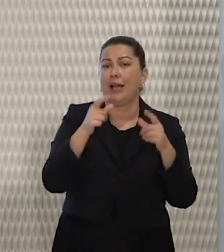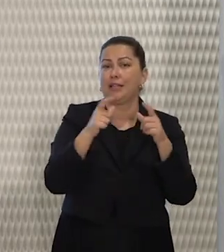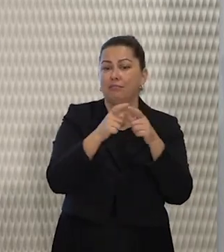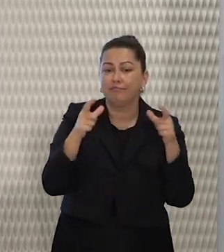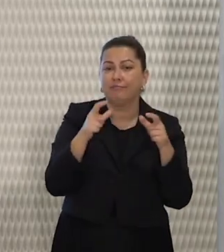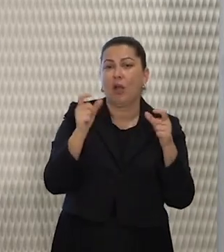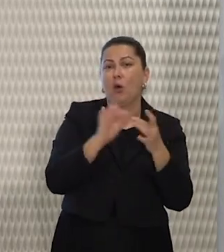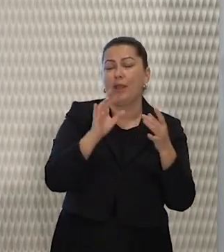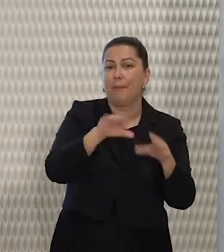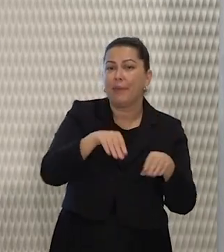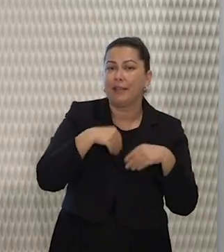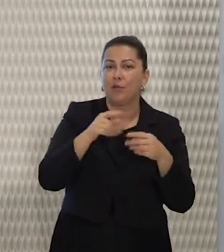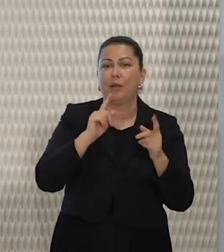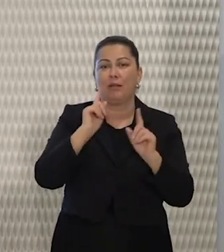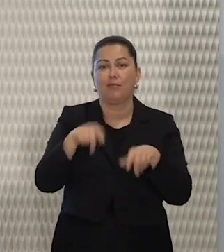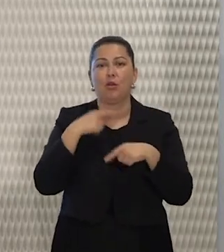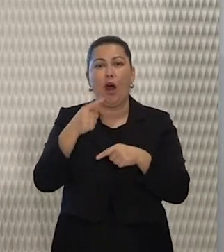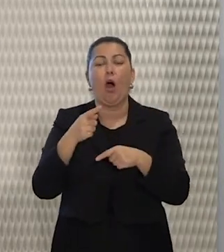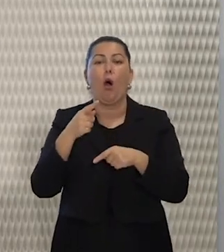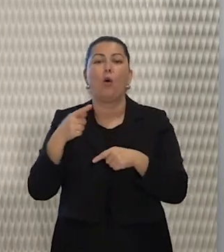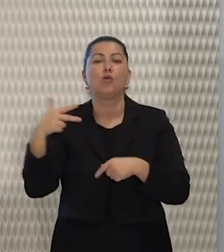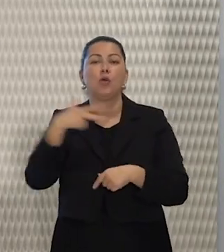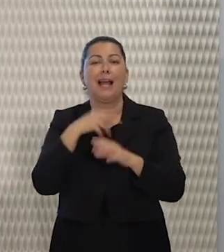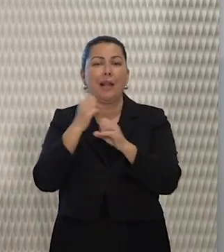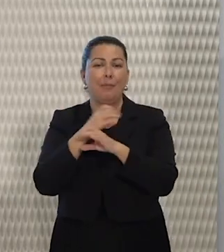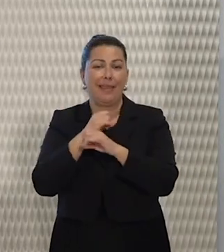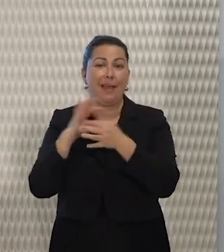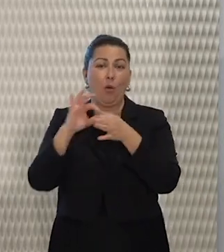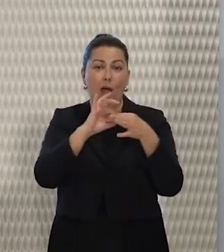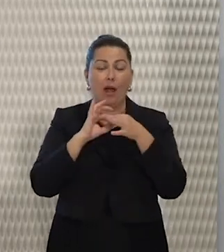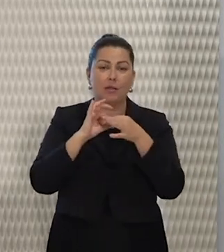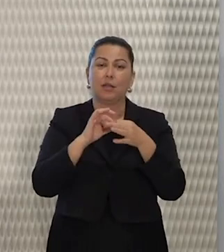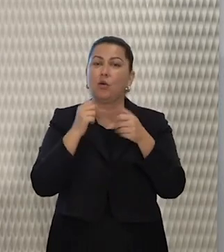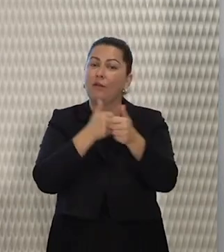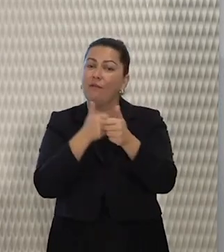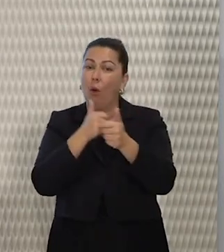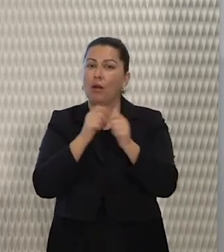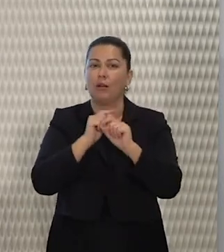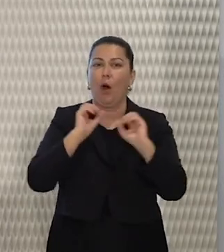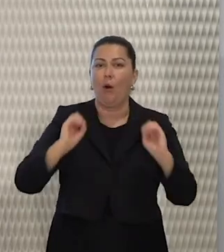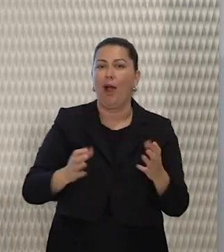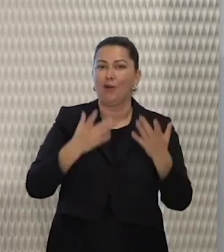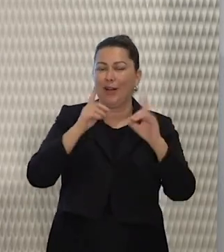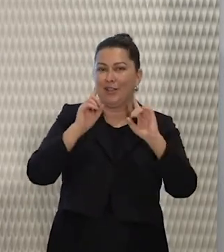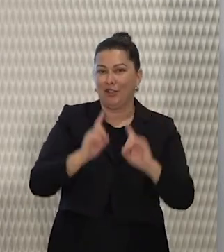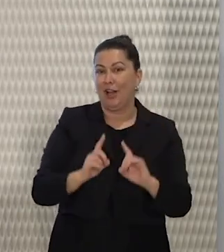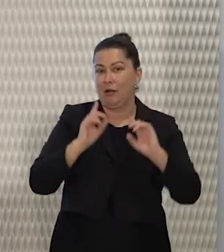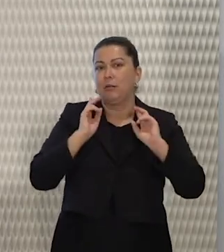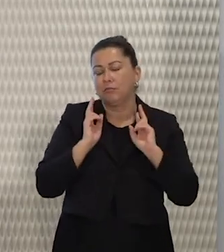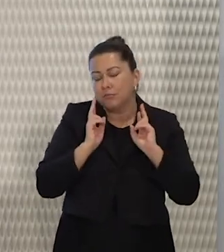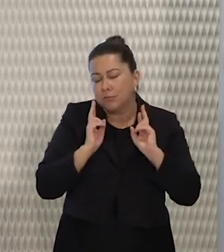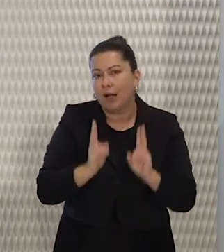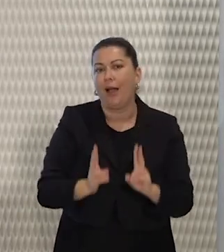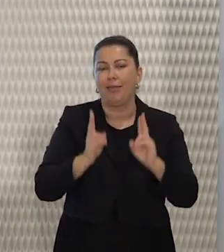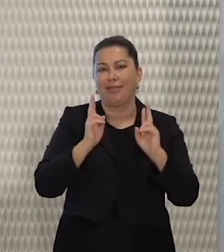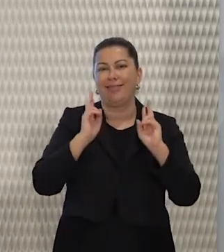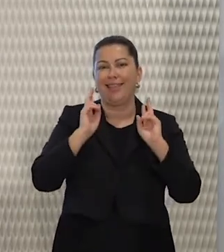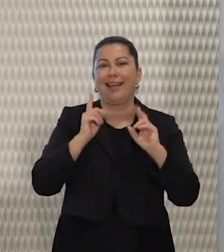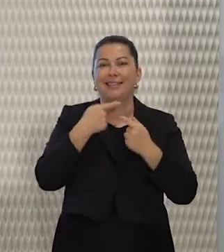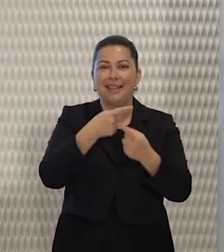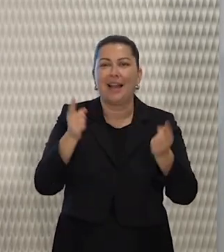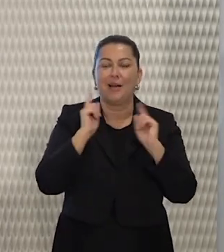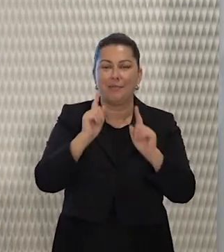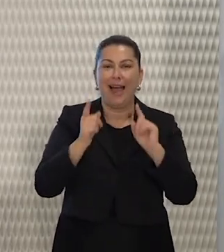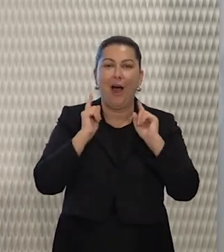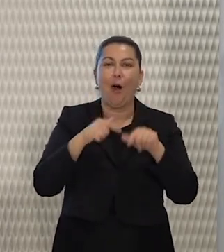Folgen Sie den Organisationen auf den sozialen Medien, bleiben Sie am aktuellsten Stand. Und damit können Sie natürlich eins bewirken, das, was